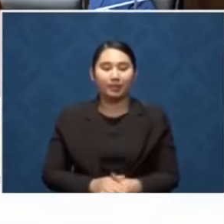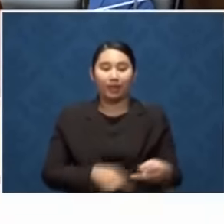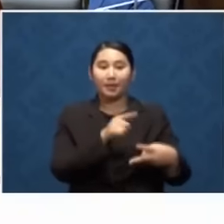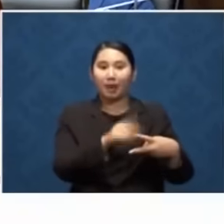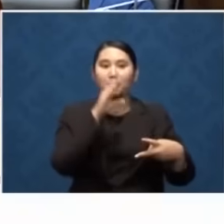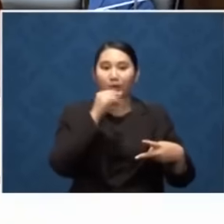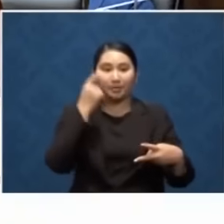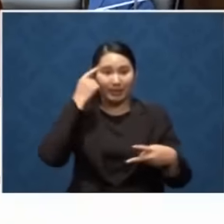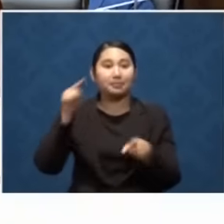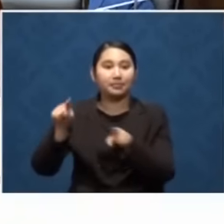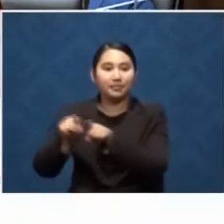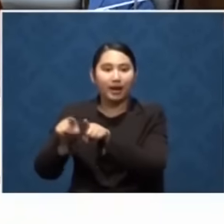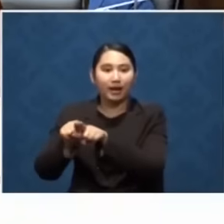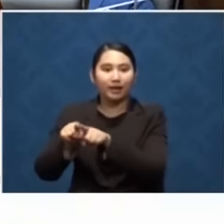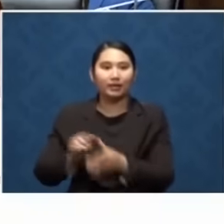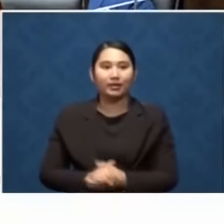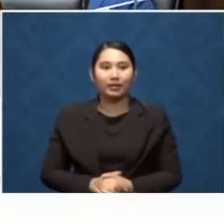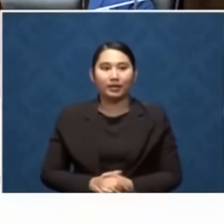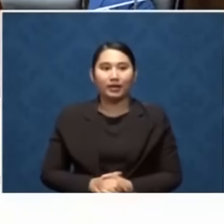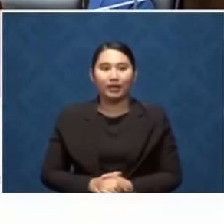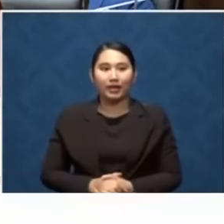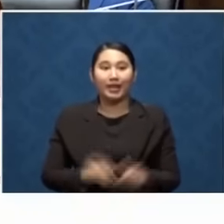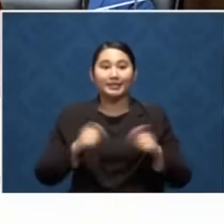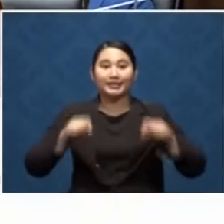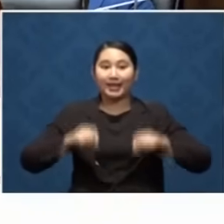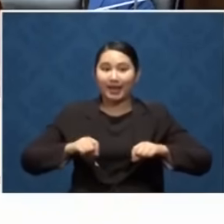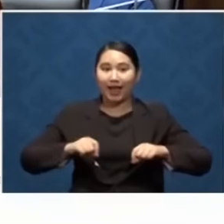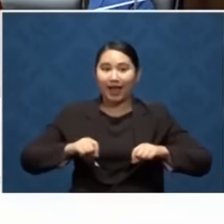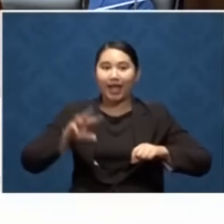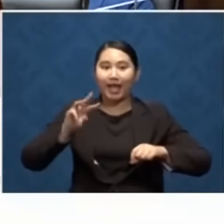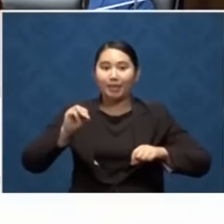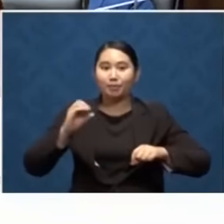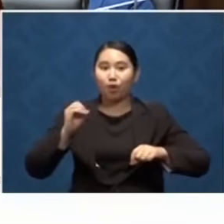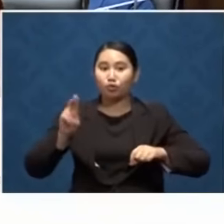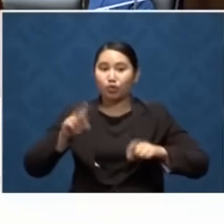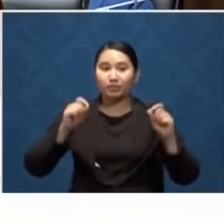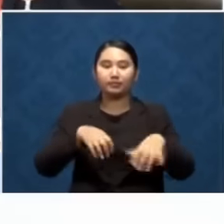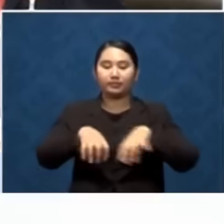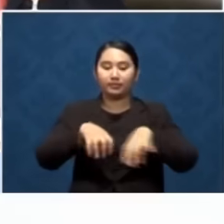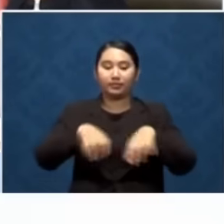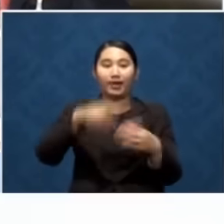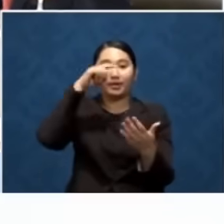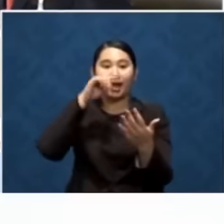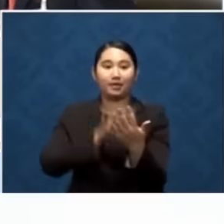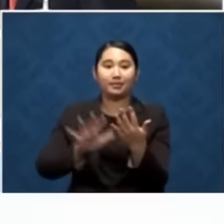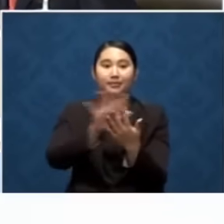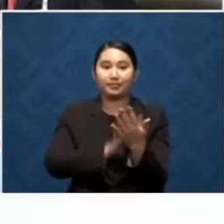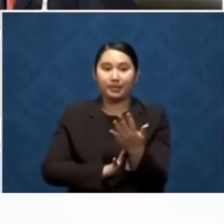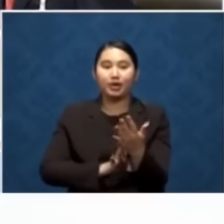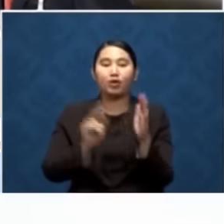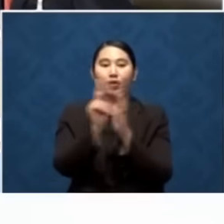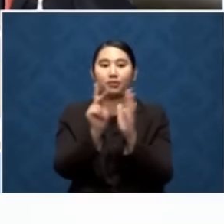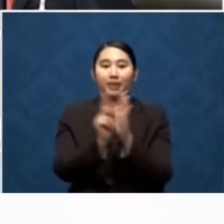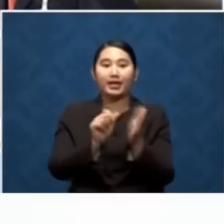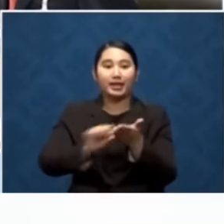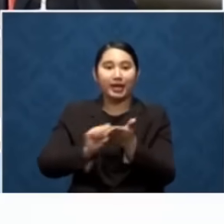าก็คือใช่ครับเป็นไม่ได้อยู่ใน MOU 8พรรคอย่างที่ท่านเข้าใจในการที่จะแก้ไขกฎหม